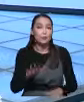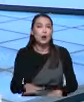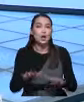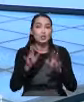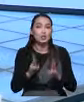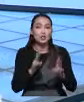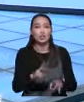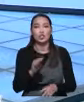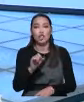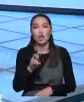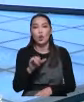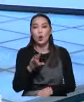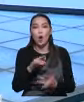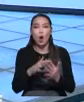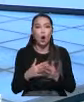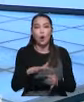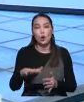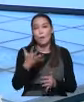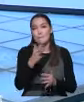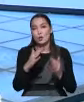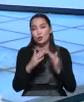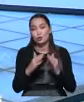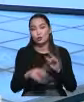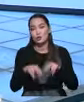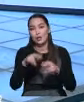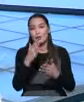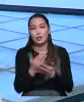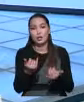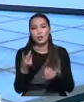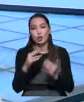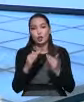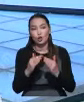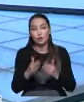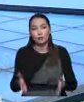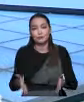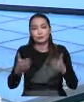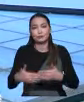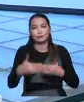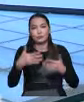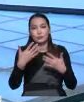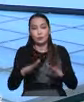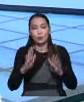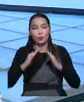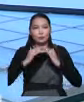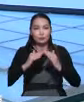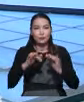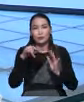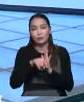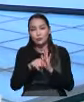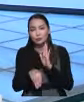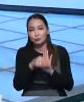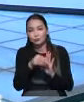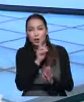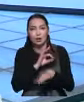шеккен Жалаула ауылында 5 үй салынып жатыр. Қазір 2 үйдің қабырғасы тұрғызылды. Енді тек шатыры мен ішкерлеу жұмыстары жүргізіледі. Ал қалған